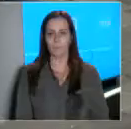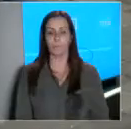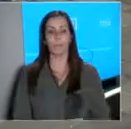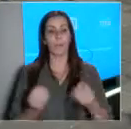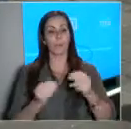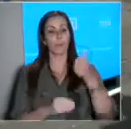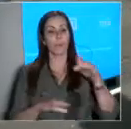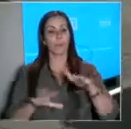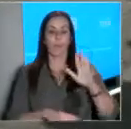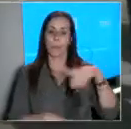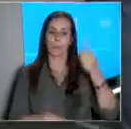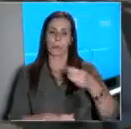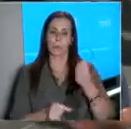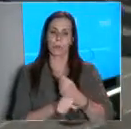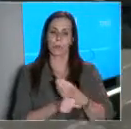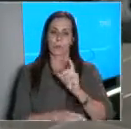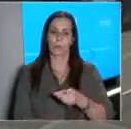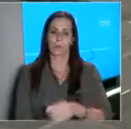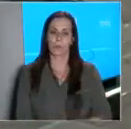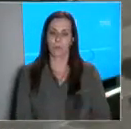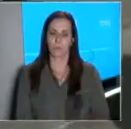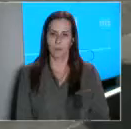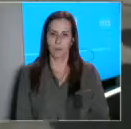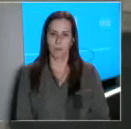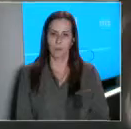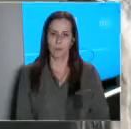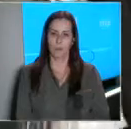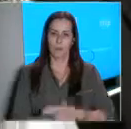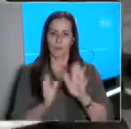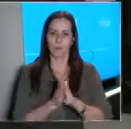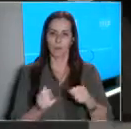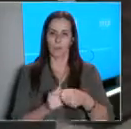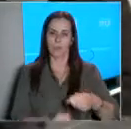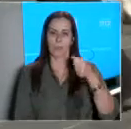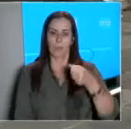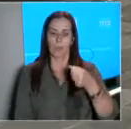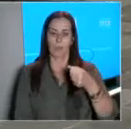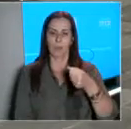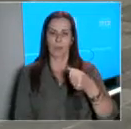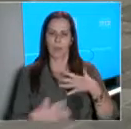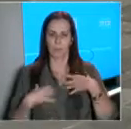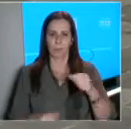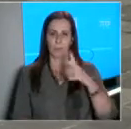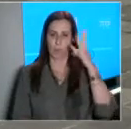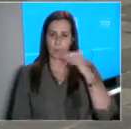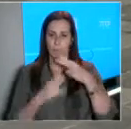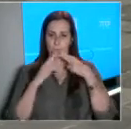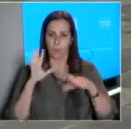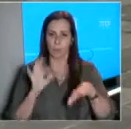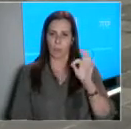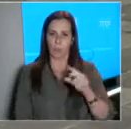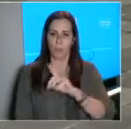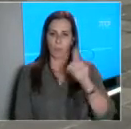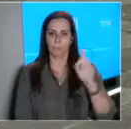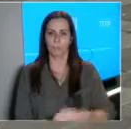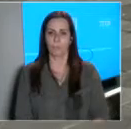לדעתך הדבר הראשון שהממשלה החדשה תצטרך לטפל בו? בכל נושא סל הבריאות. את מרוצה מתוצאות הבחירות?